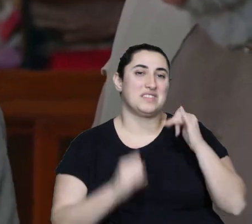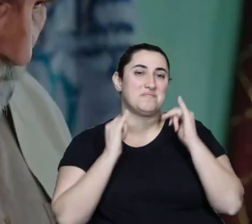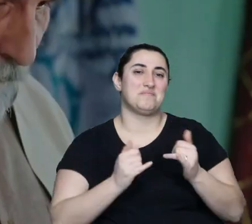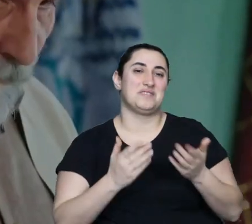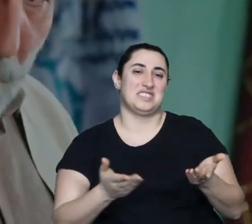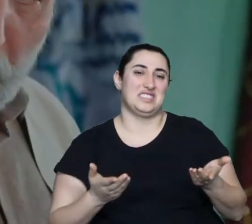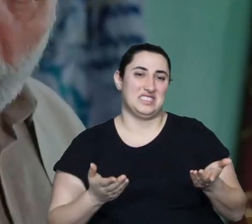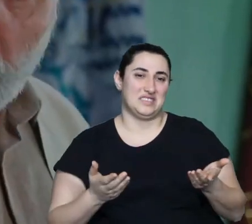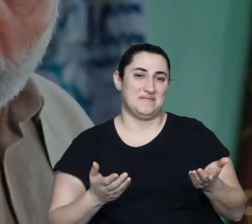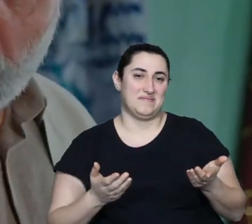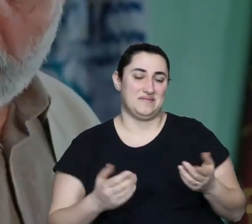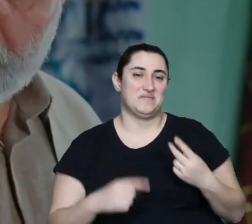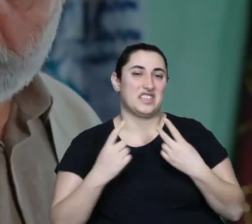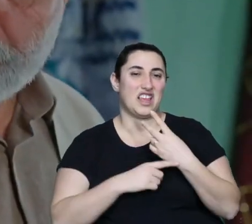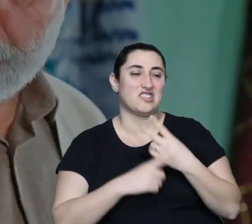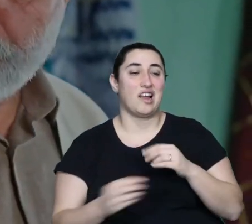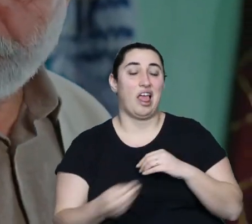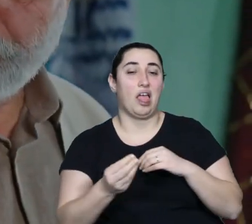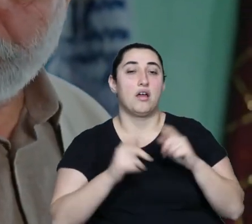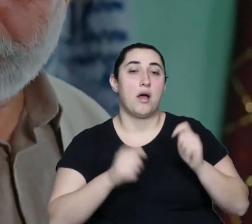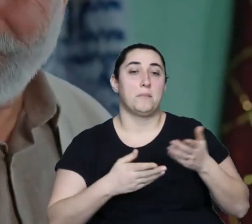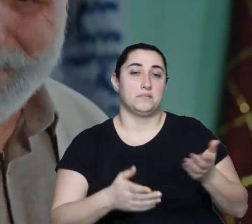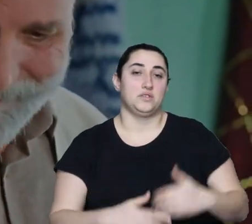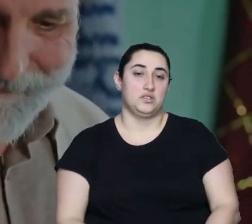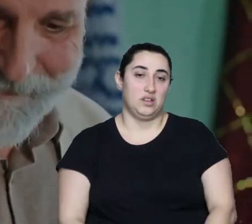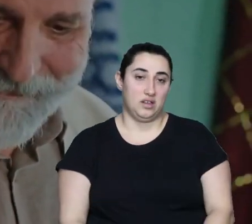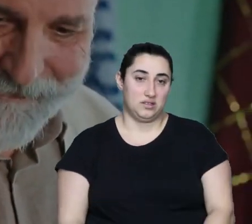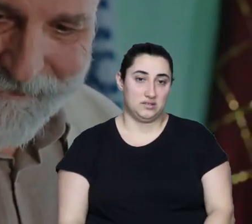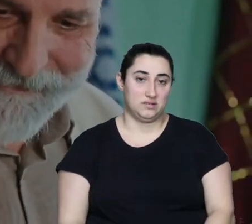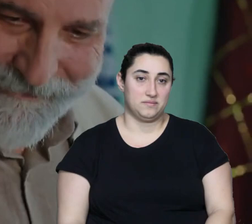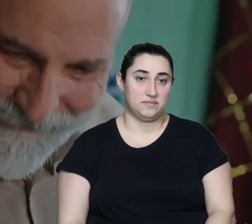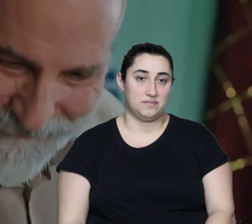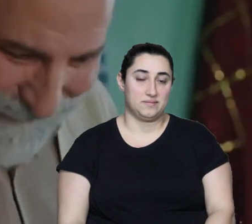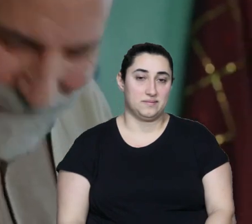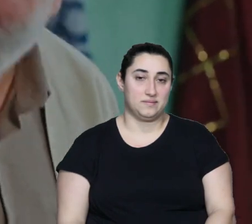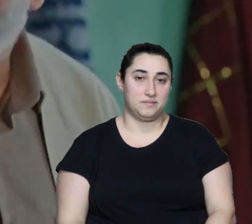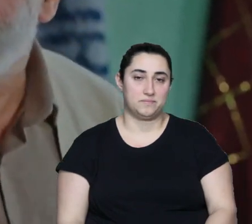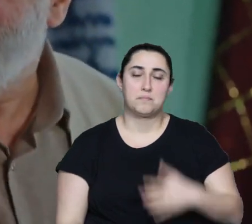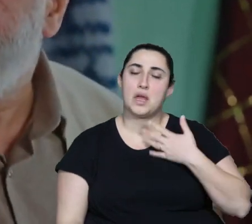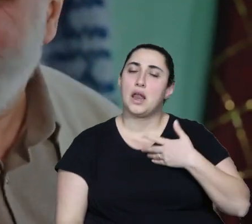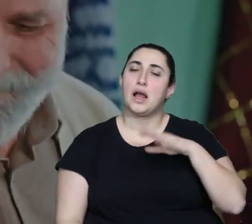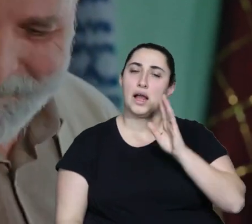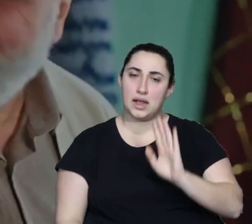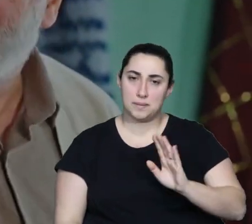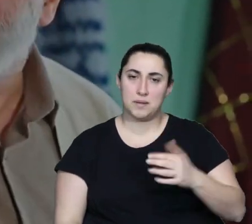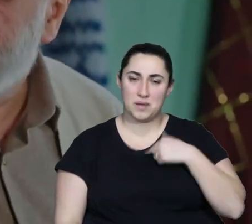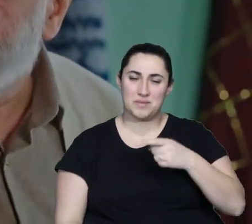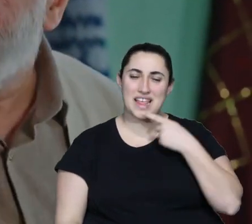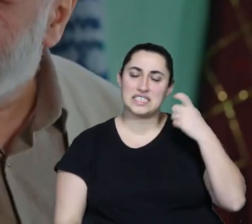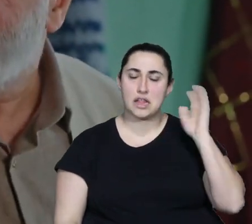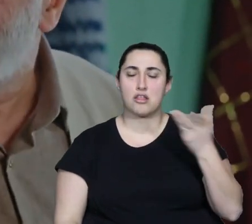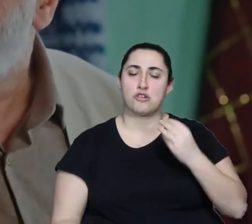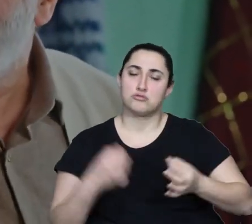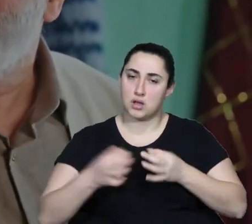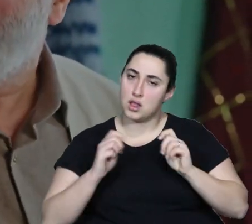kirli üstelik. Yaşar'a kakalamışlar bunu. Settar gülümsemeye çalıştı. Siz merak etmeyin. Ben bunu eskisinden